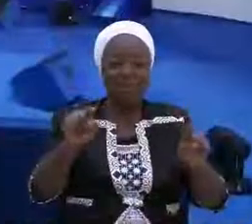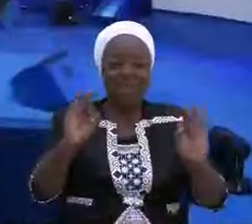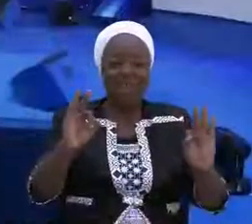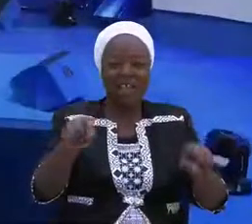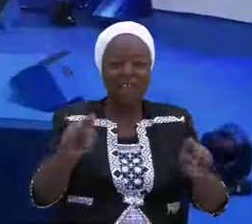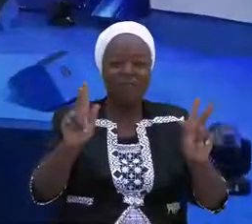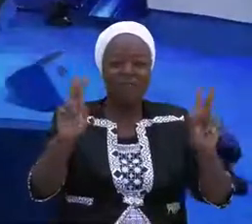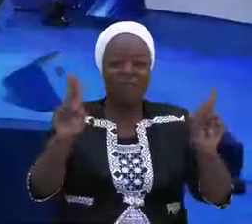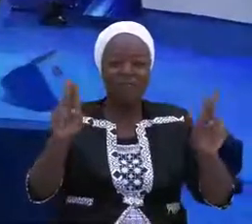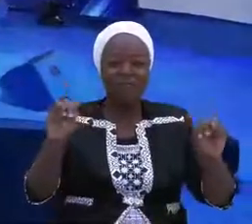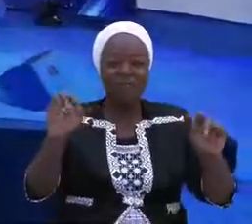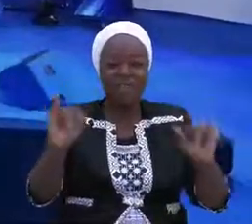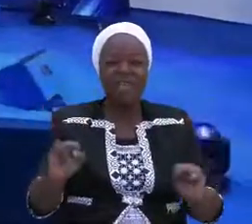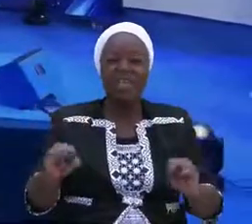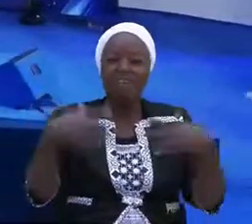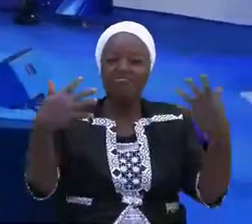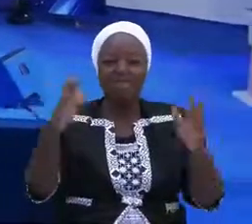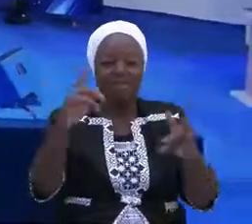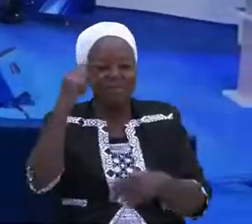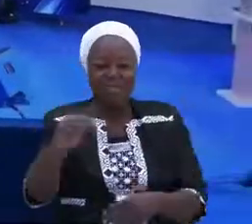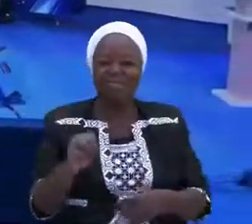www.f.com et acclamez très fort le Seigneur.